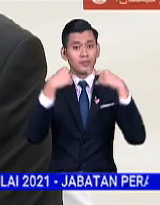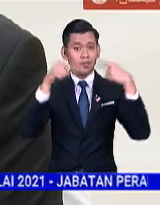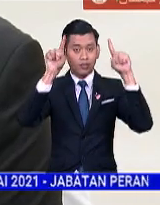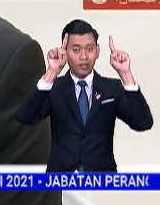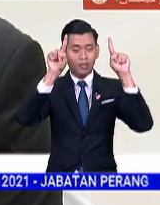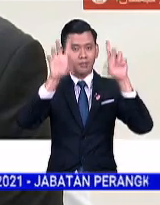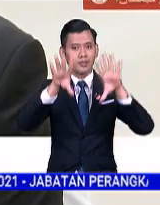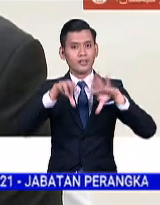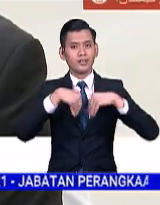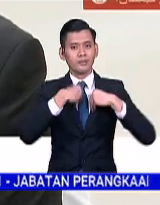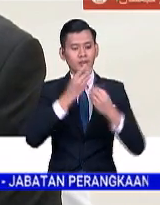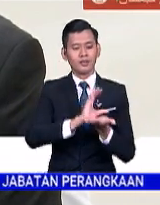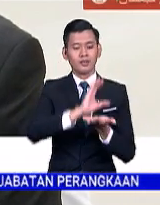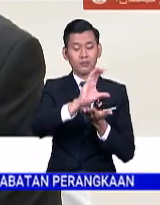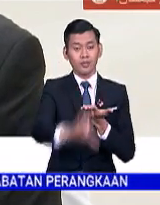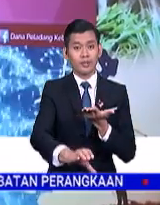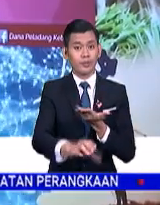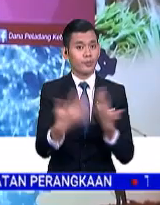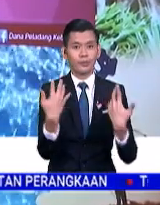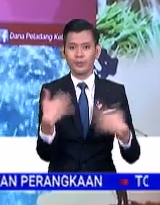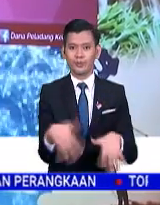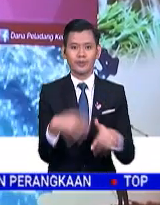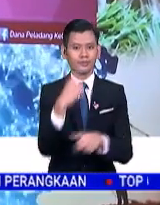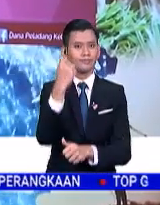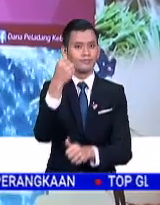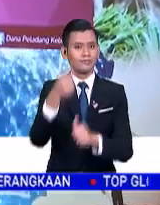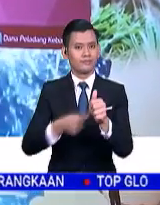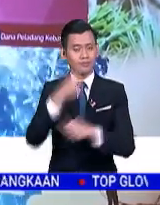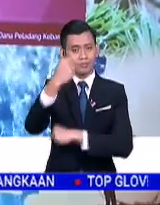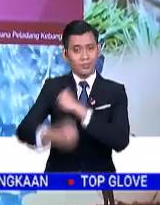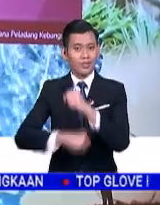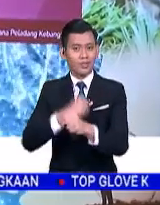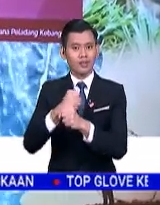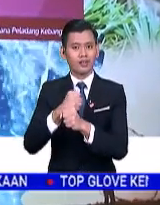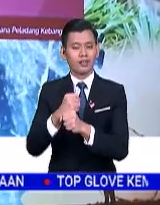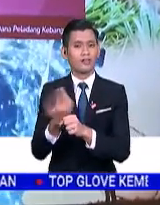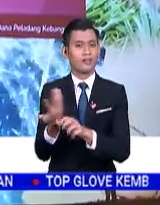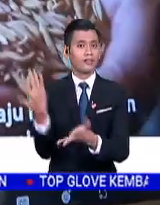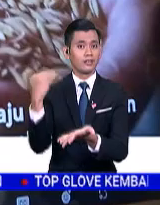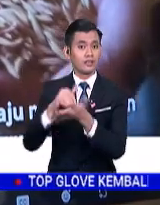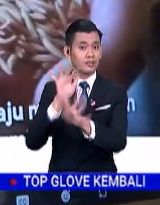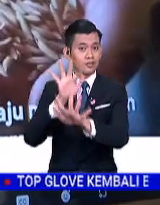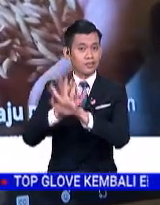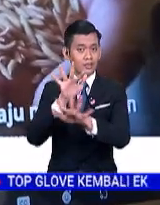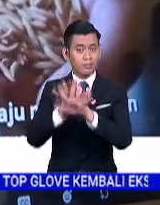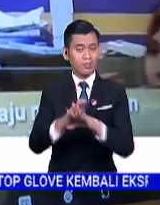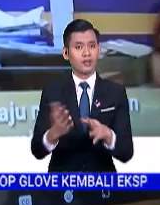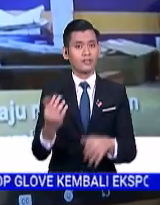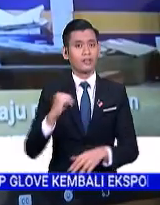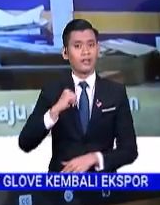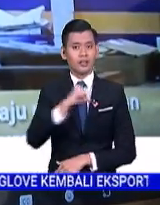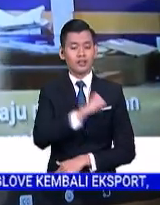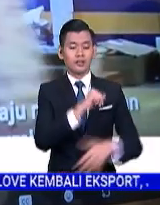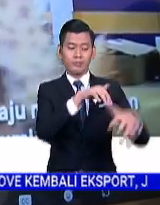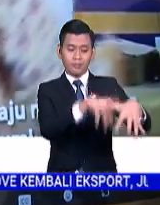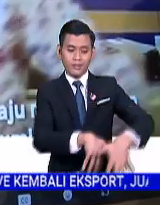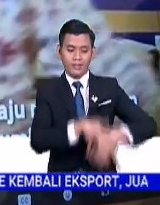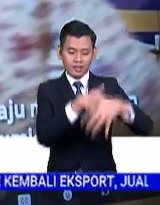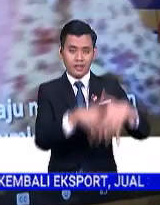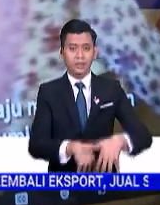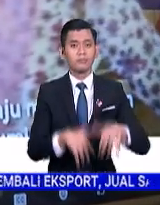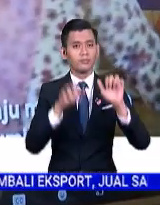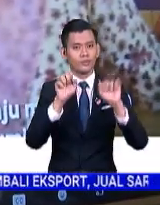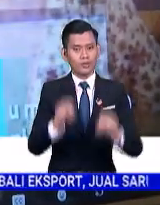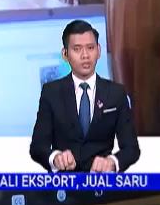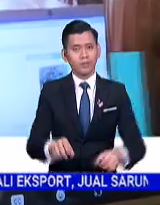bidang yang agak lumayan setiap tahun lebih ramai Adiya ladang tadi seluruh negara untuk membuat